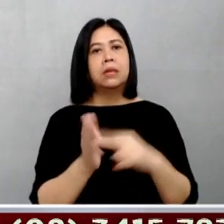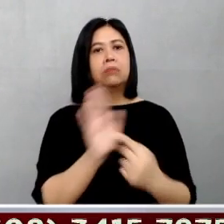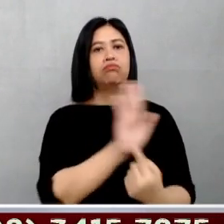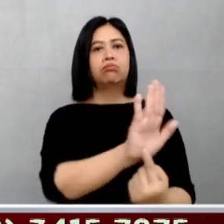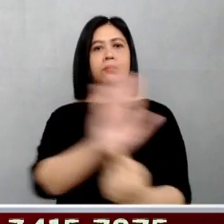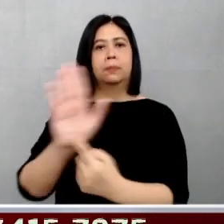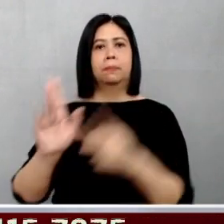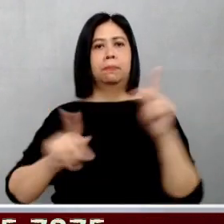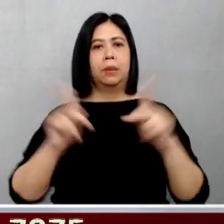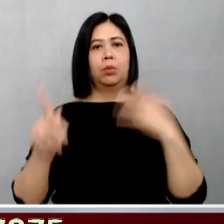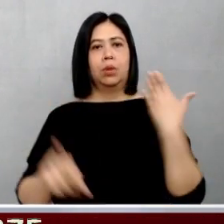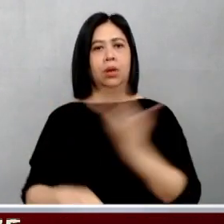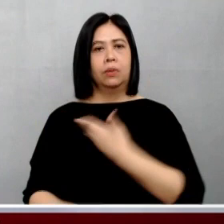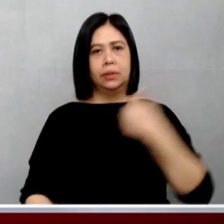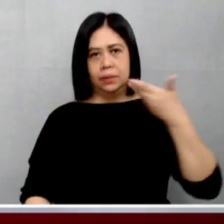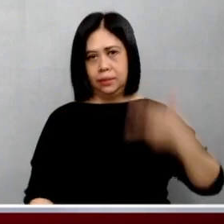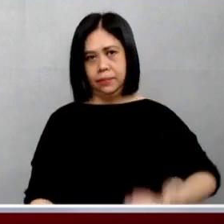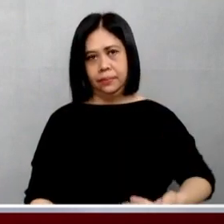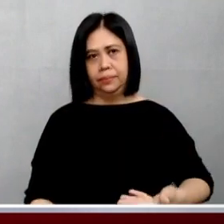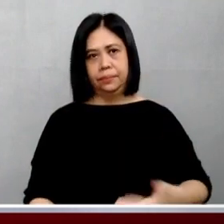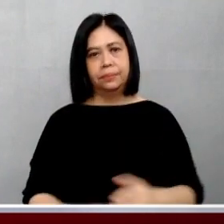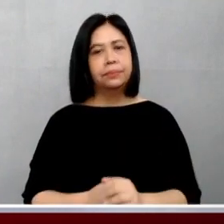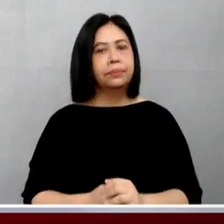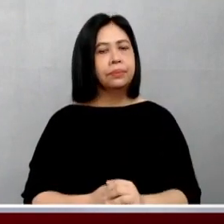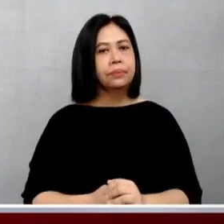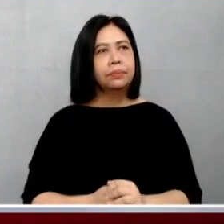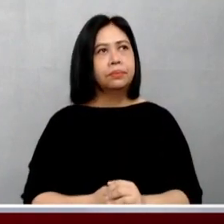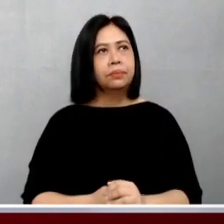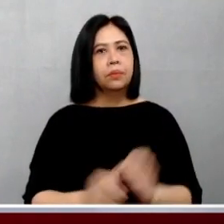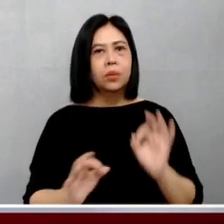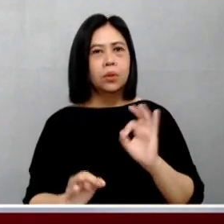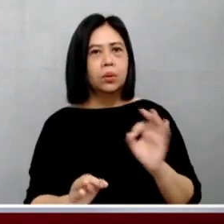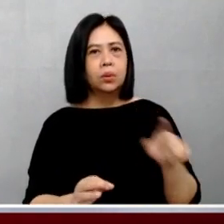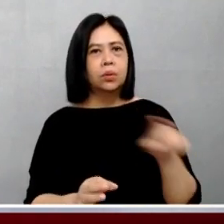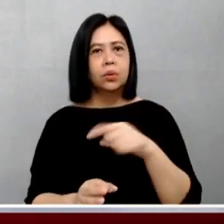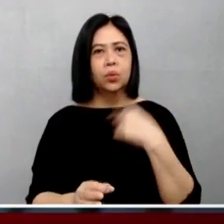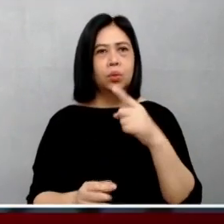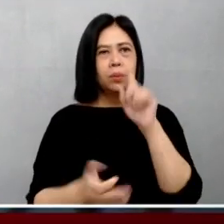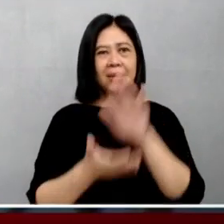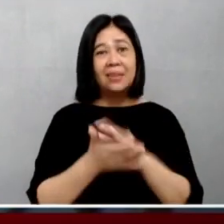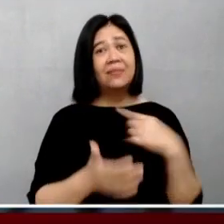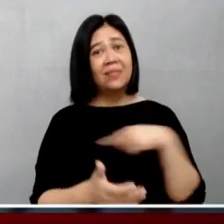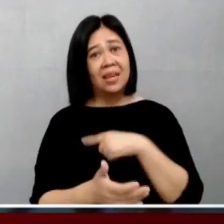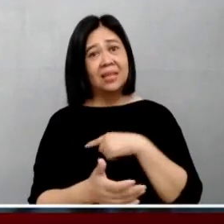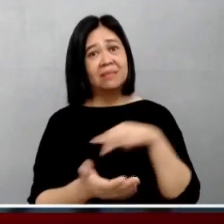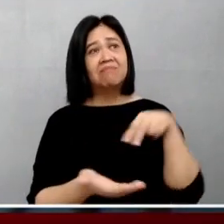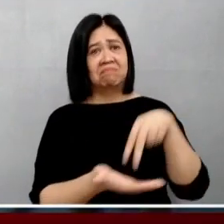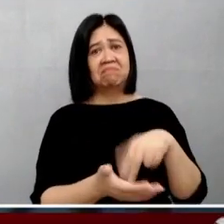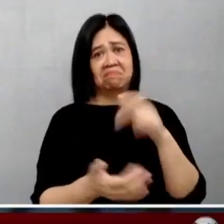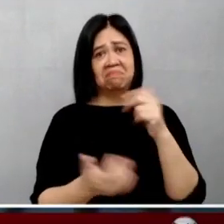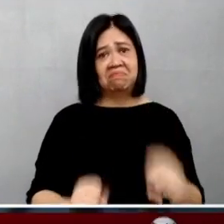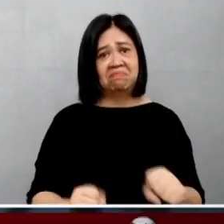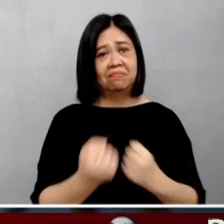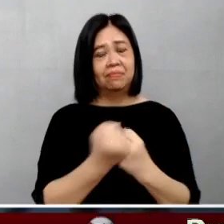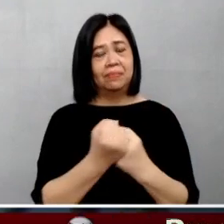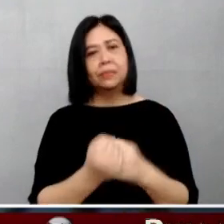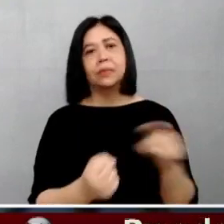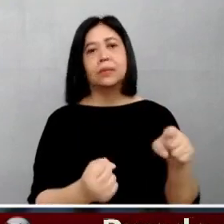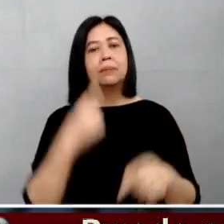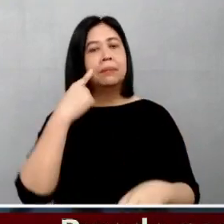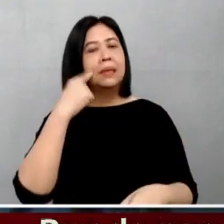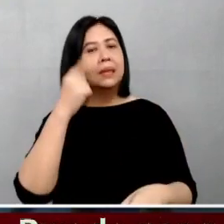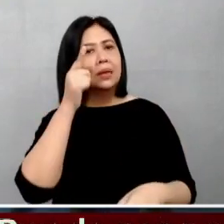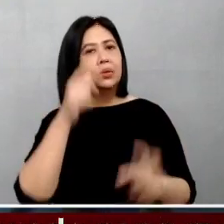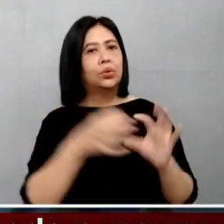ang sarili namin. Yung mga naniniwala sa amin, tapaya. Giniit ni Lacson na ang kanyang alok na